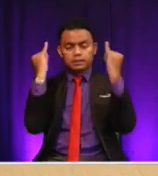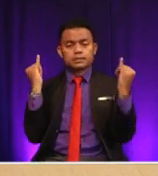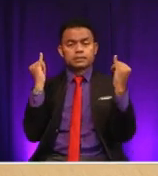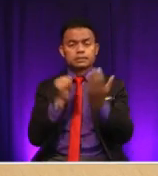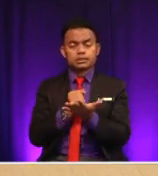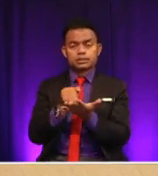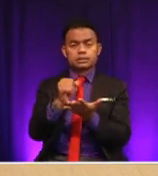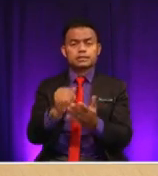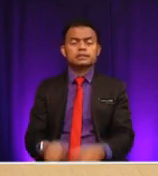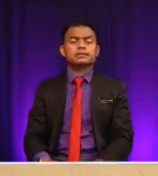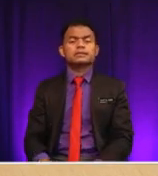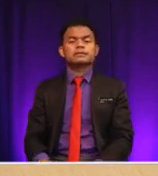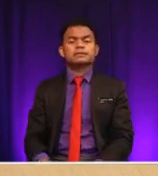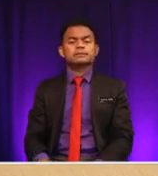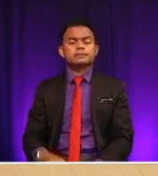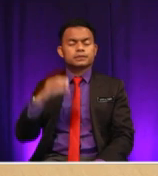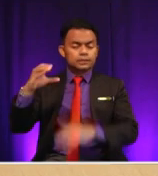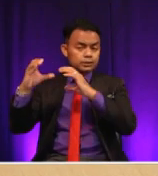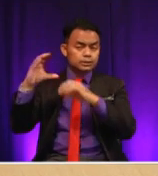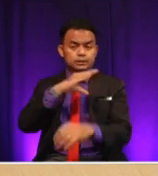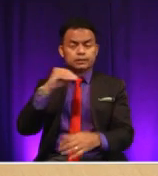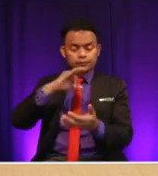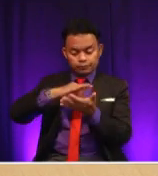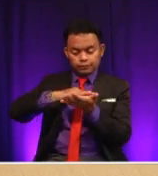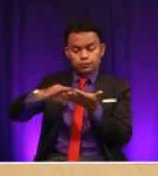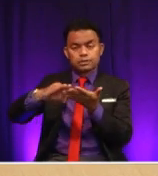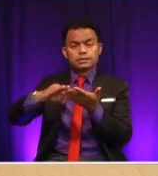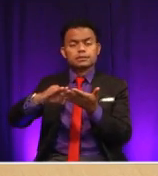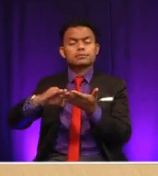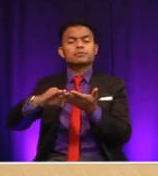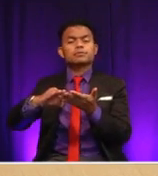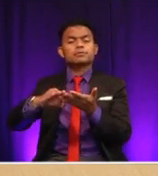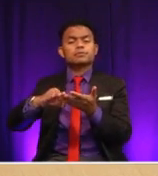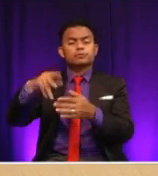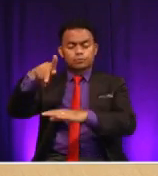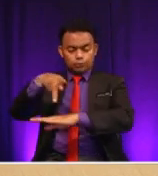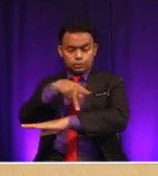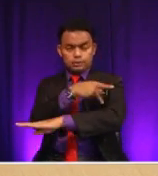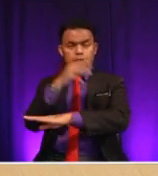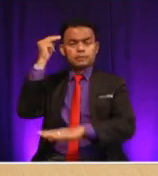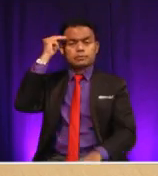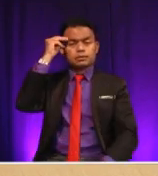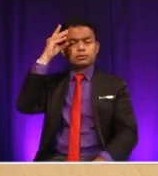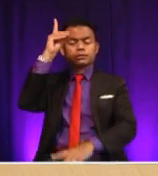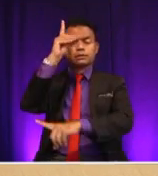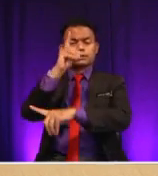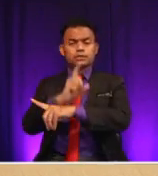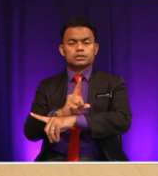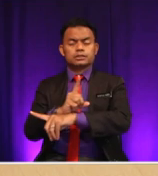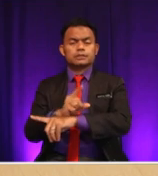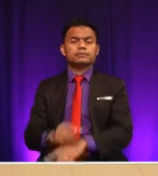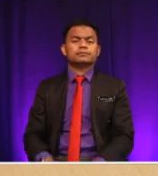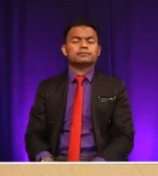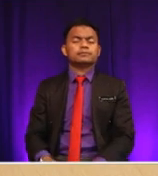jenis ciri-ciri dan fungsi puisi Melayu tradisional itu yang pertama Oke